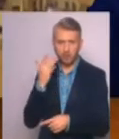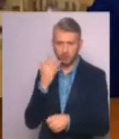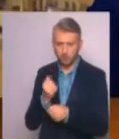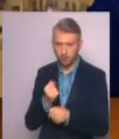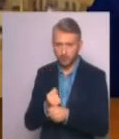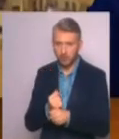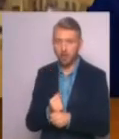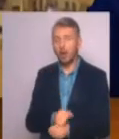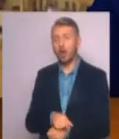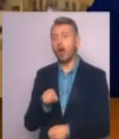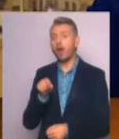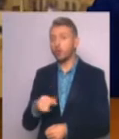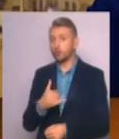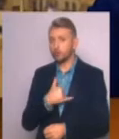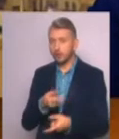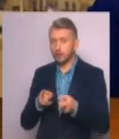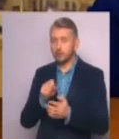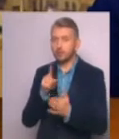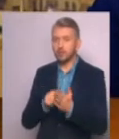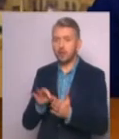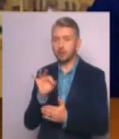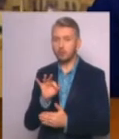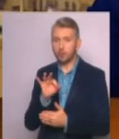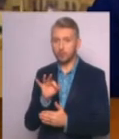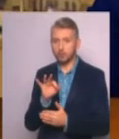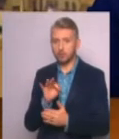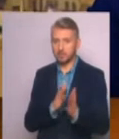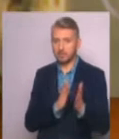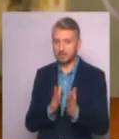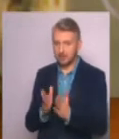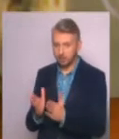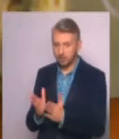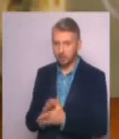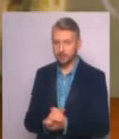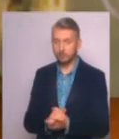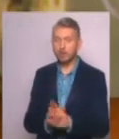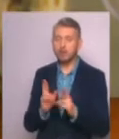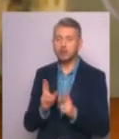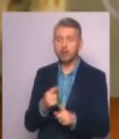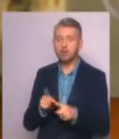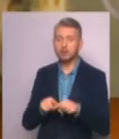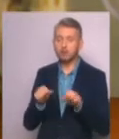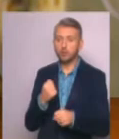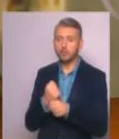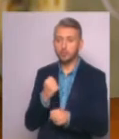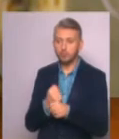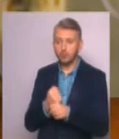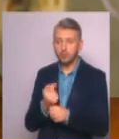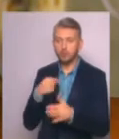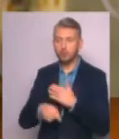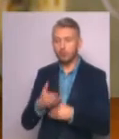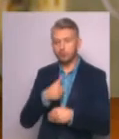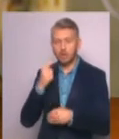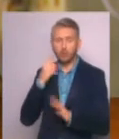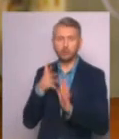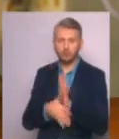зробити. Тут у нас дійсно питання з приводу от системною, так. Яким чином це можна зробити? От, тому що ми логічно